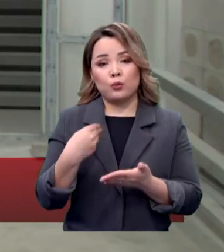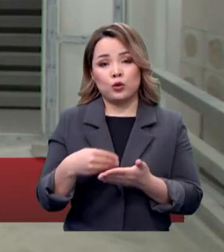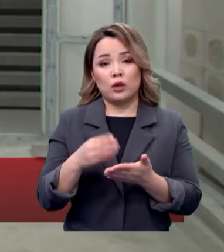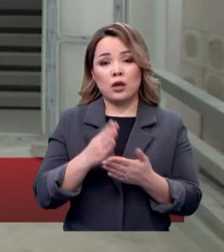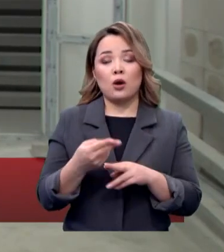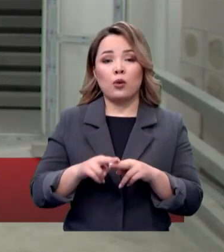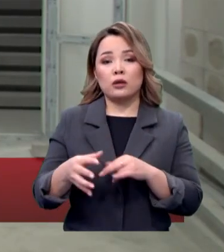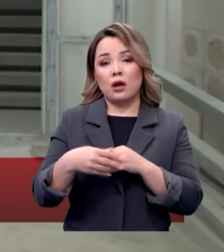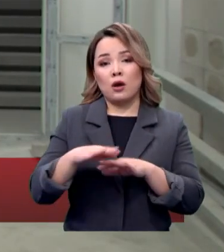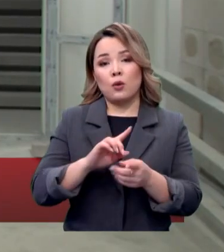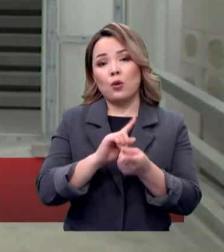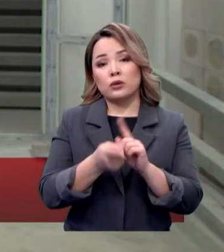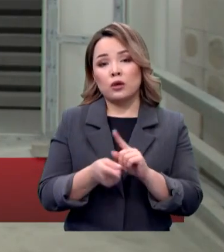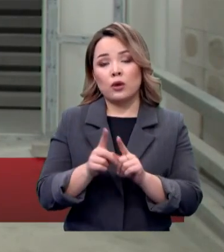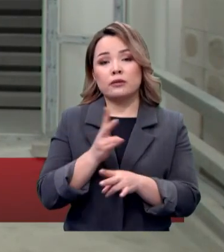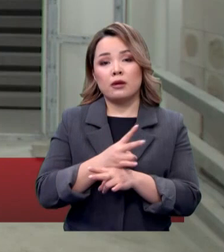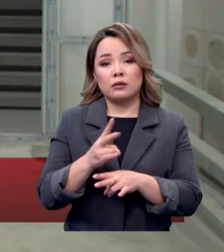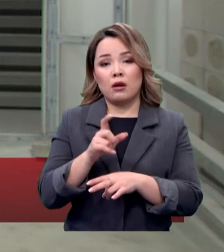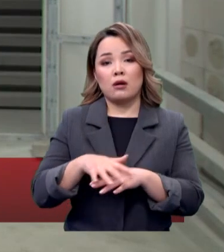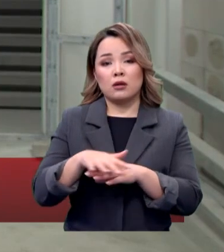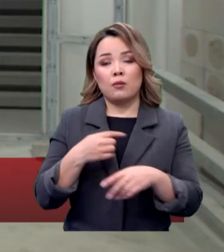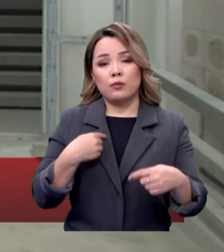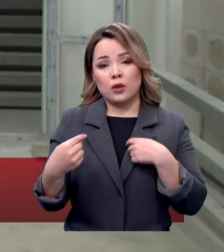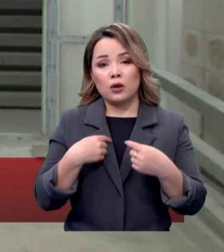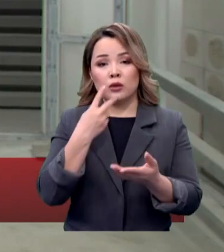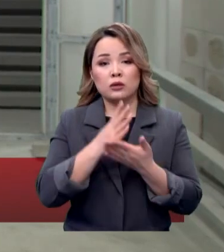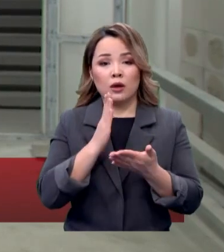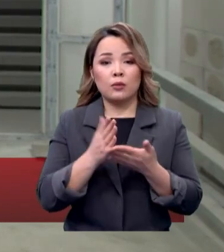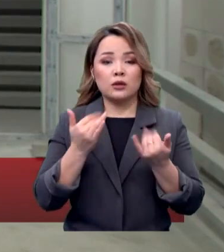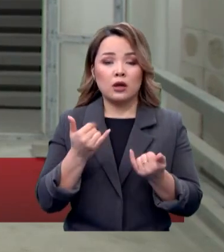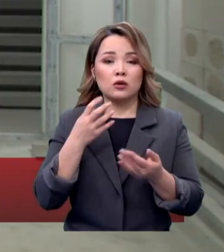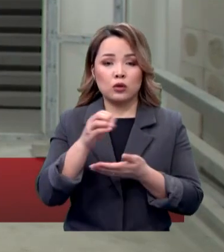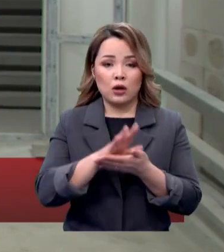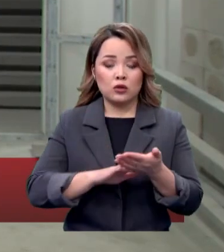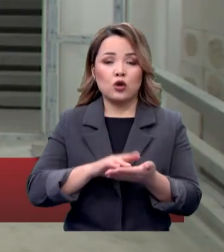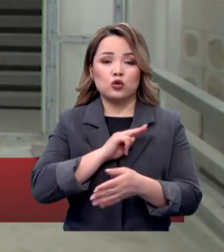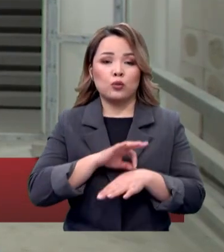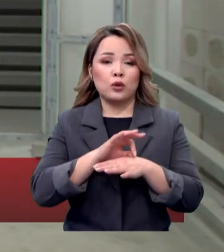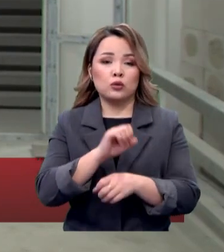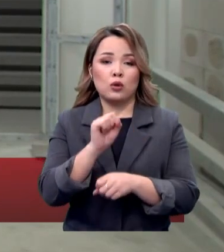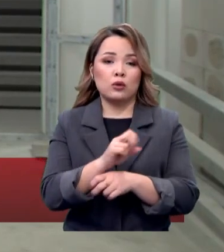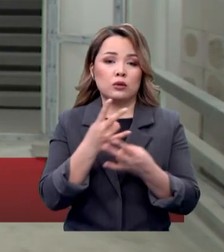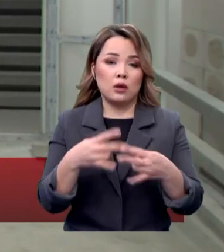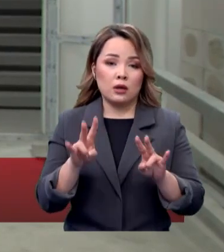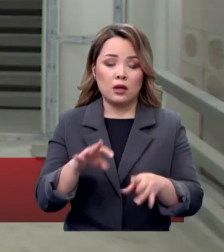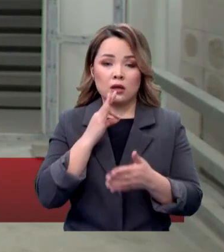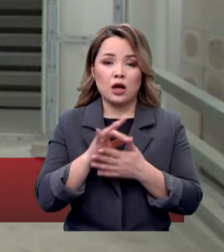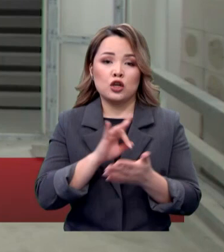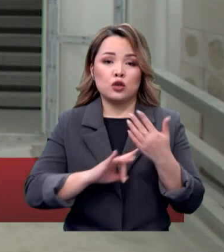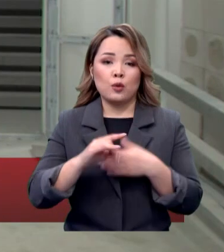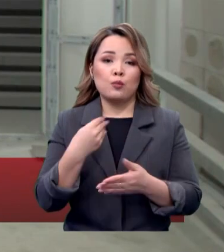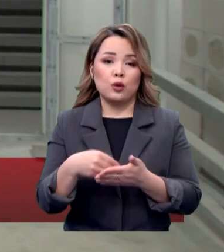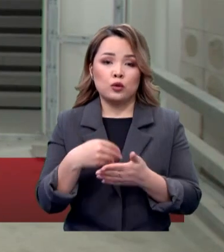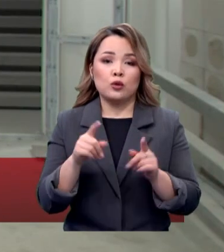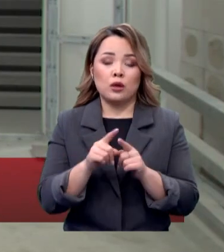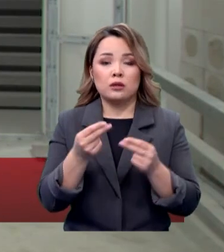Осындай аумақтық өзгерістердің зиянын тұрғындар көретіні өкінішті. Не болса да жалғасып жатқан жұмыс тоқтамауы керек еді. Республикалық бюджеттен